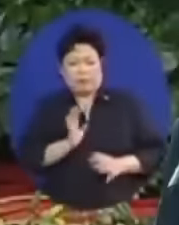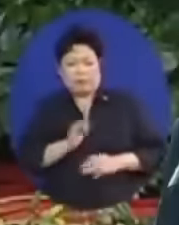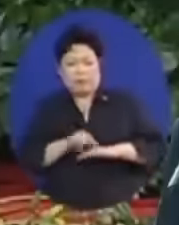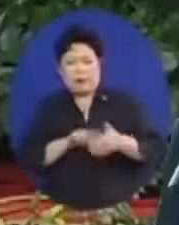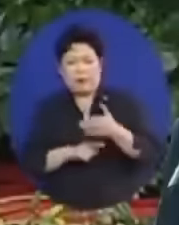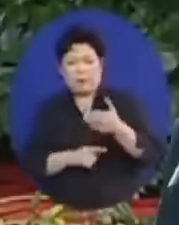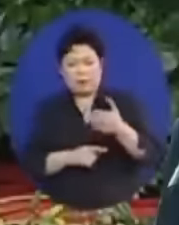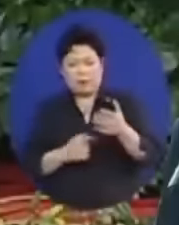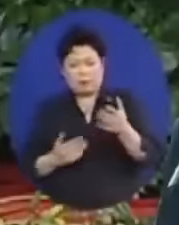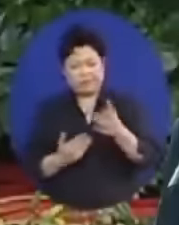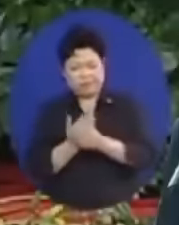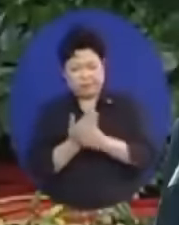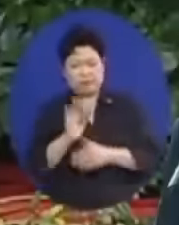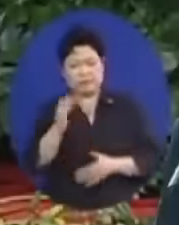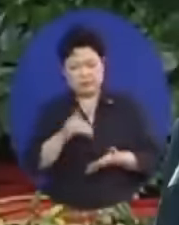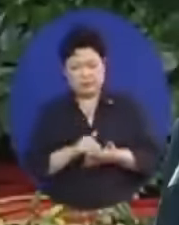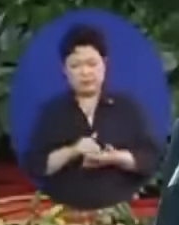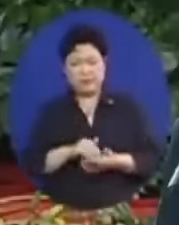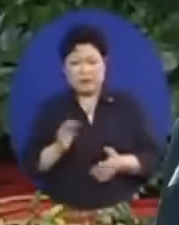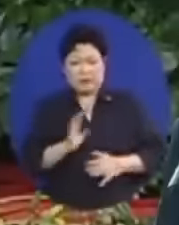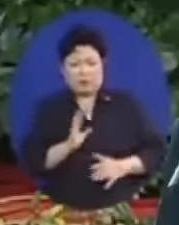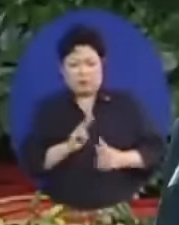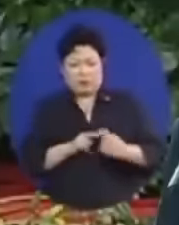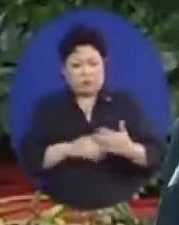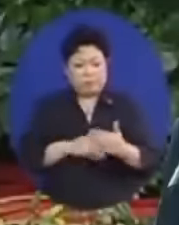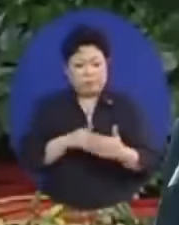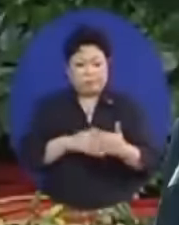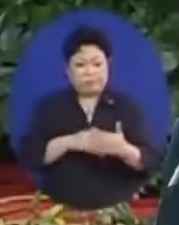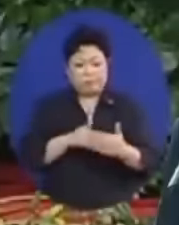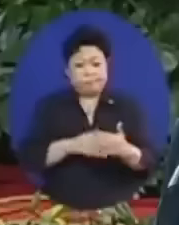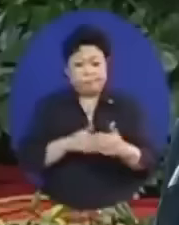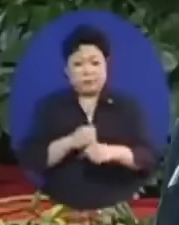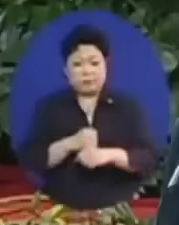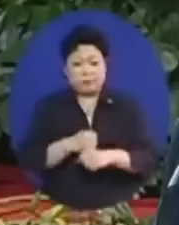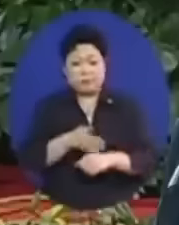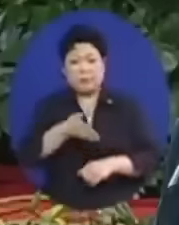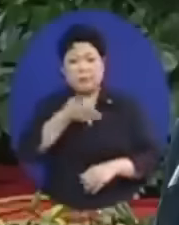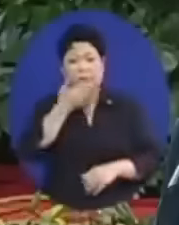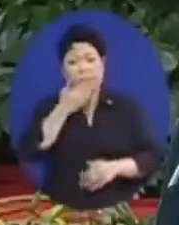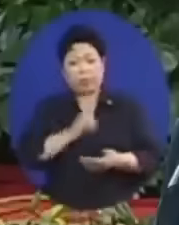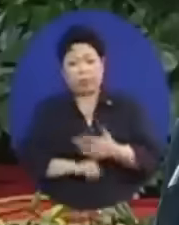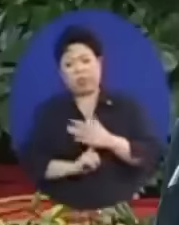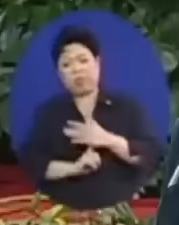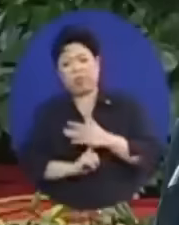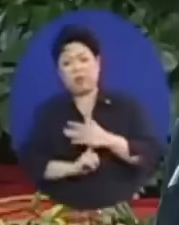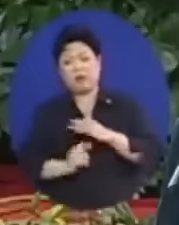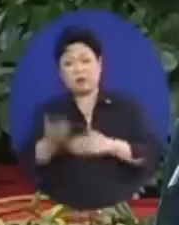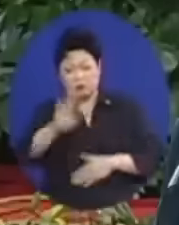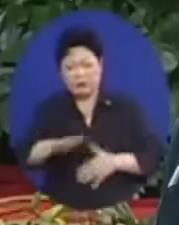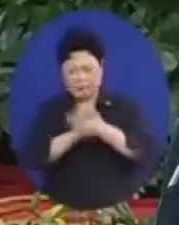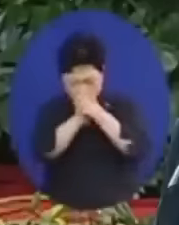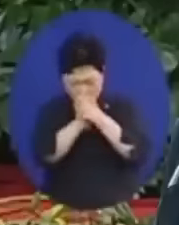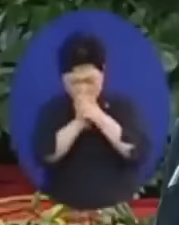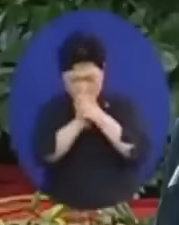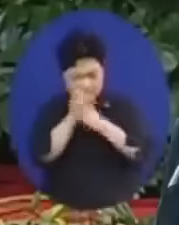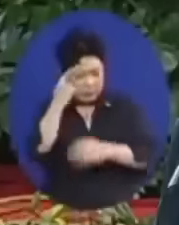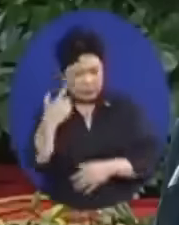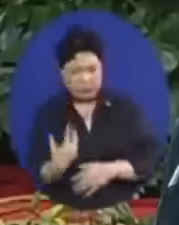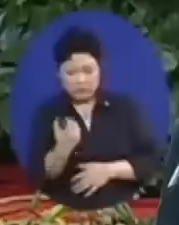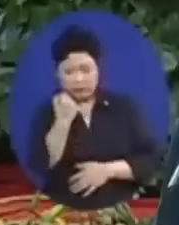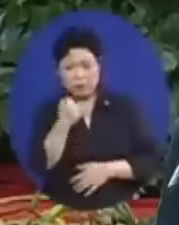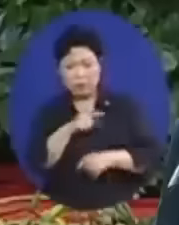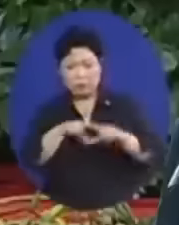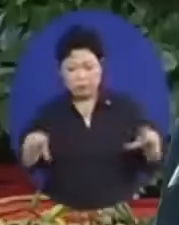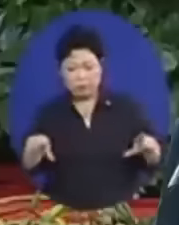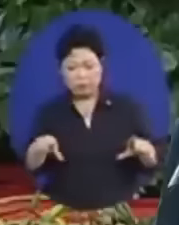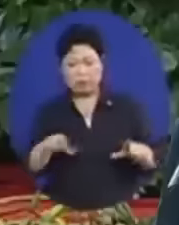마음에 꽉 들어차게 되는 것입니다. 두려움과 불안이 엄습하자 식욕도 없어졌습니다. 그러나 기도해야 되겠다고 생각하여